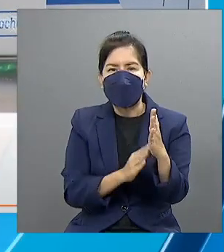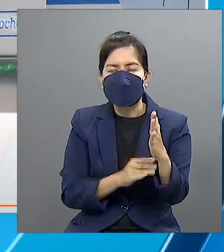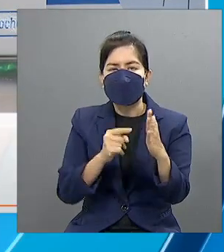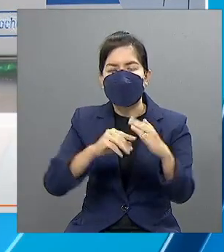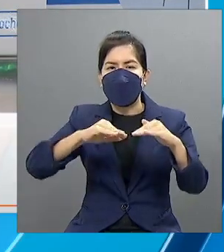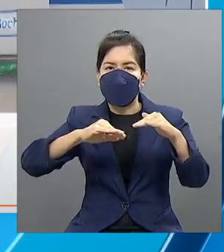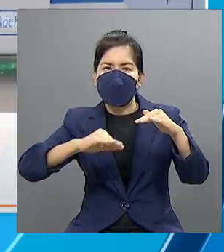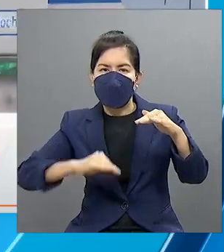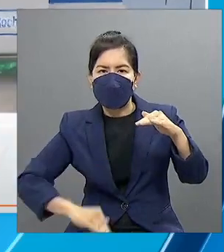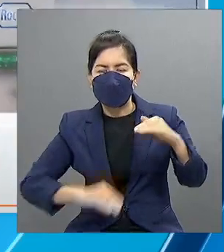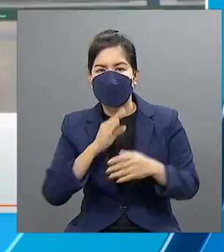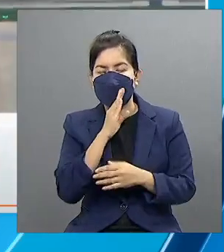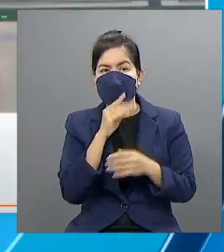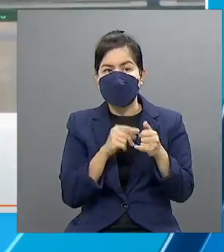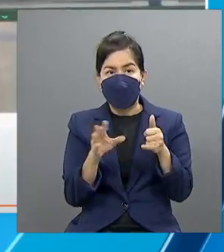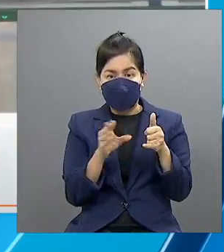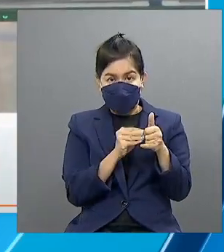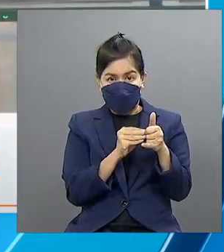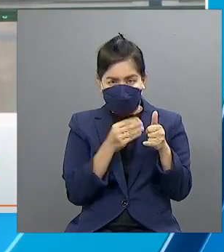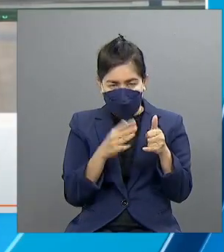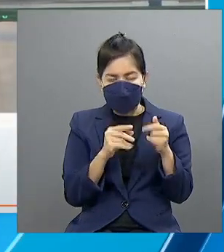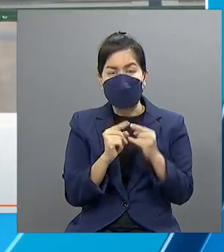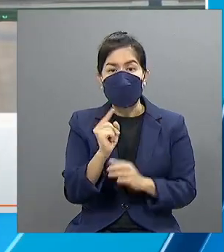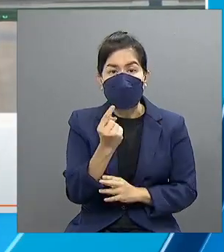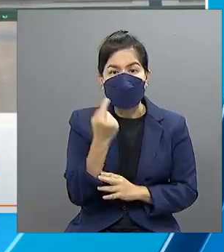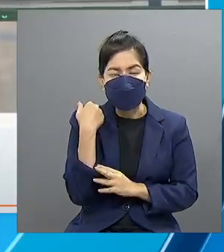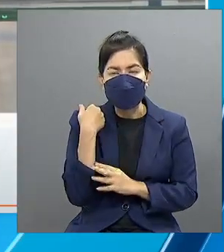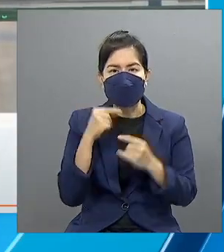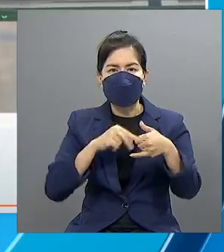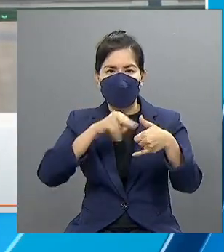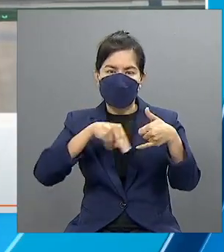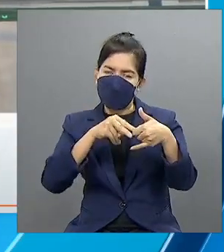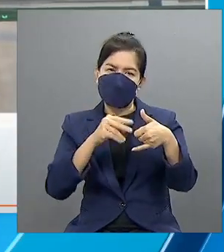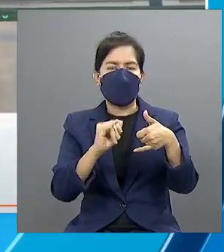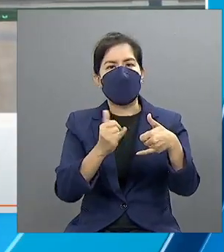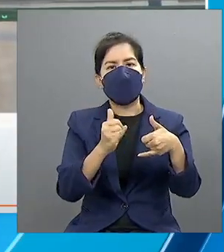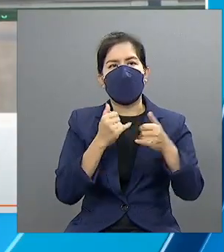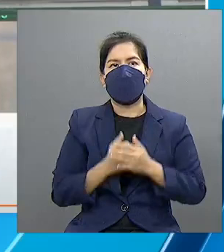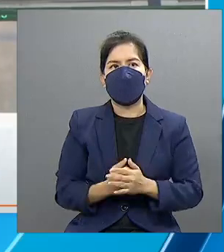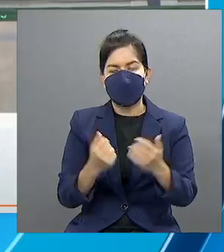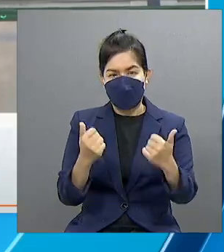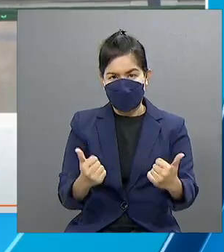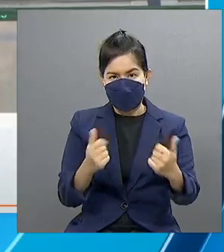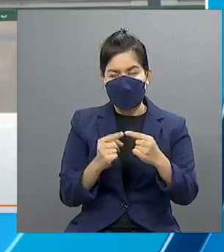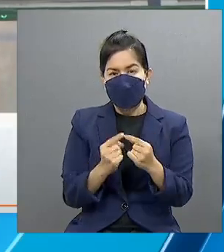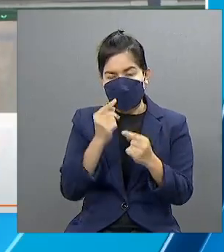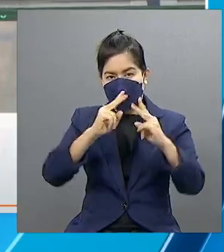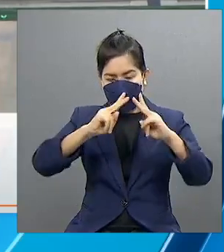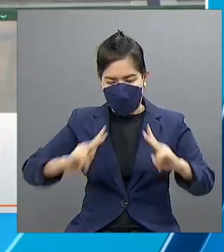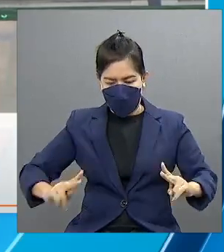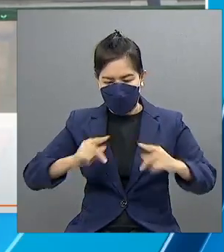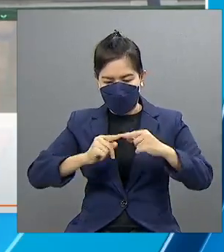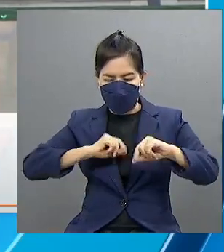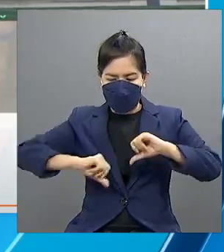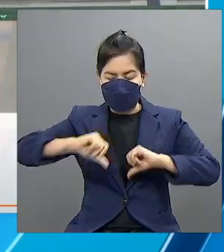ไม่เยอะ ครับ เร็วจนชุดตรวจ ATK ตรวจพบได ้ครับ ตอนนี้ทางกรมวิทยาศาสตร์การแพทย์กับกรม